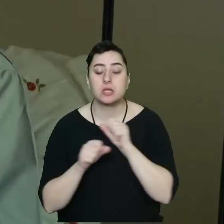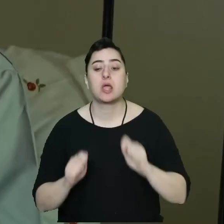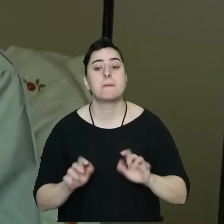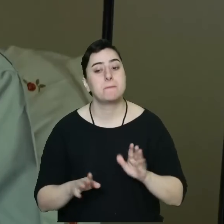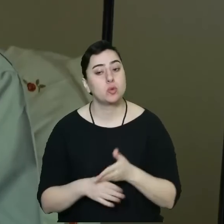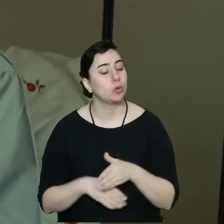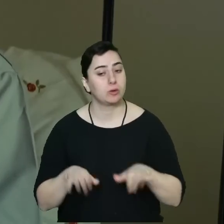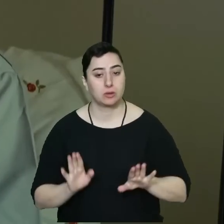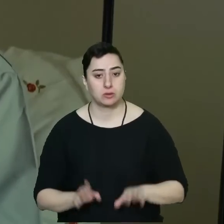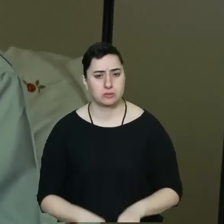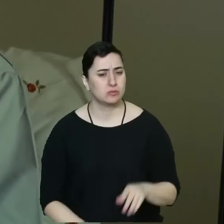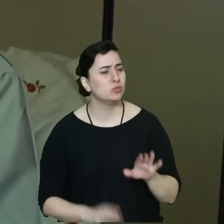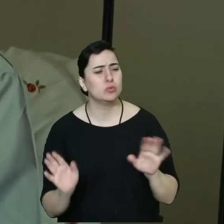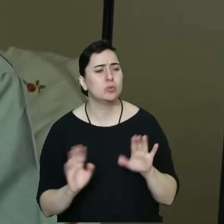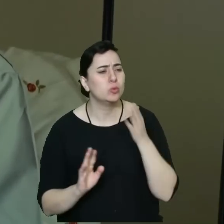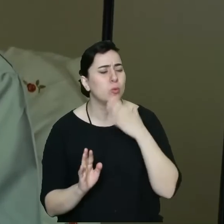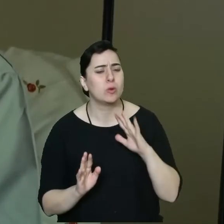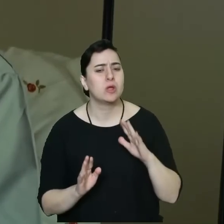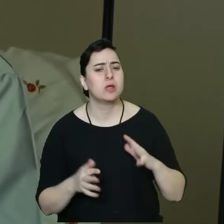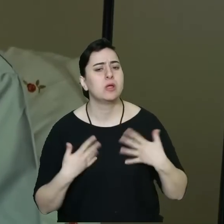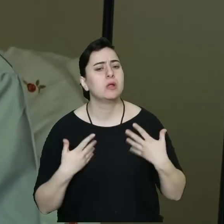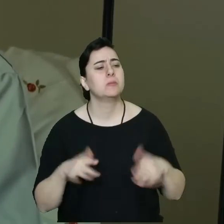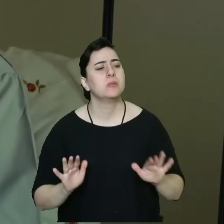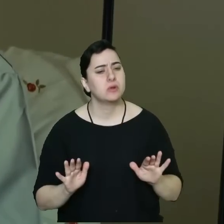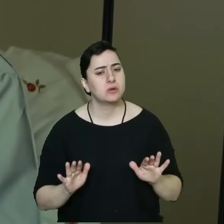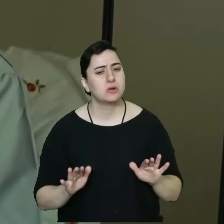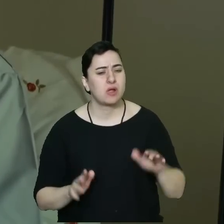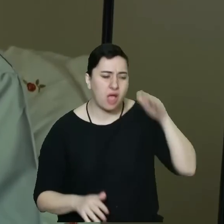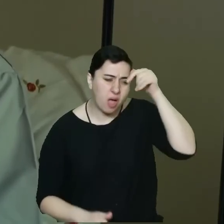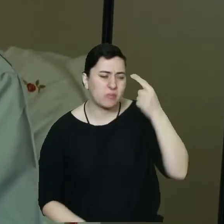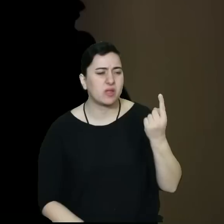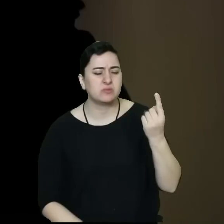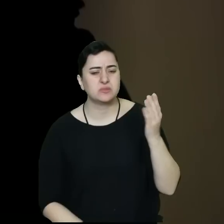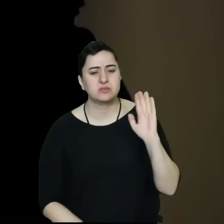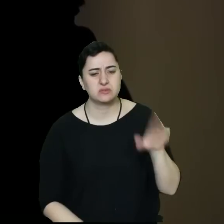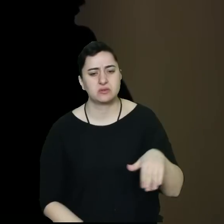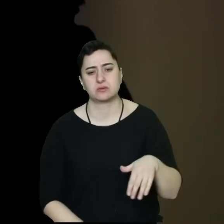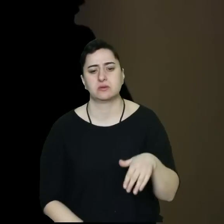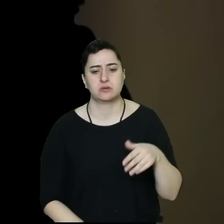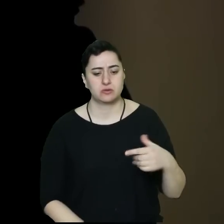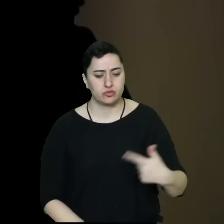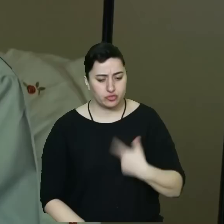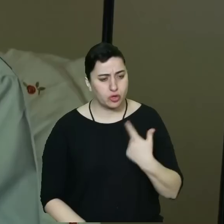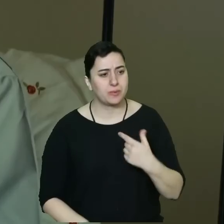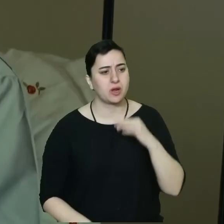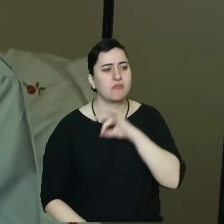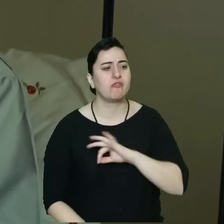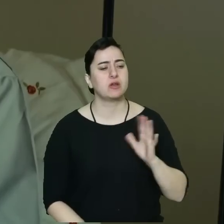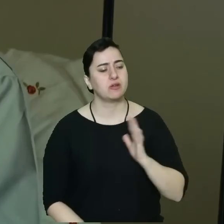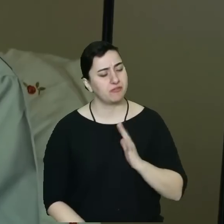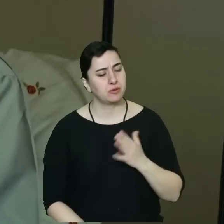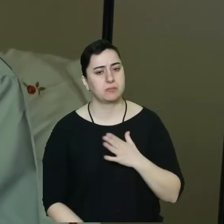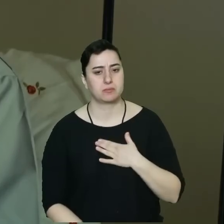saklaman doğru olmaz. Yok yok. Hiç endişe etmeyin. Aptalım biri. Hatta bu vurulma işimize bile geldi